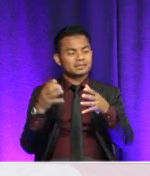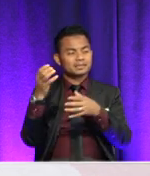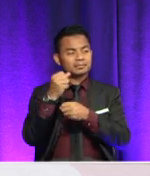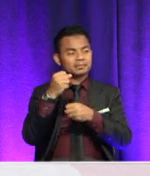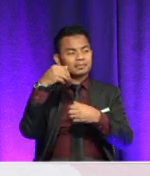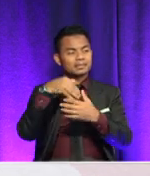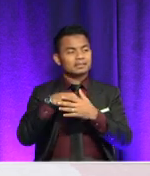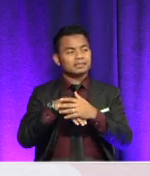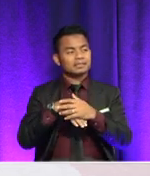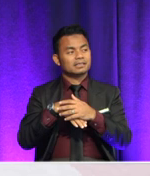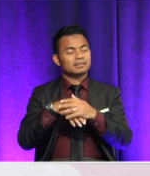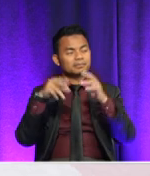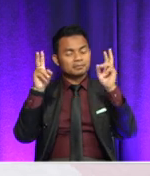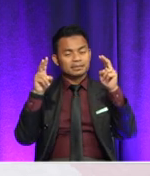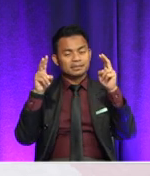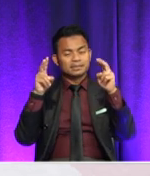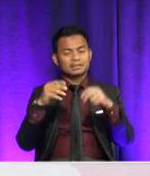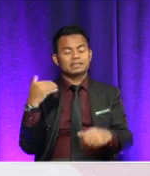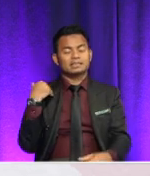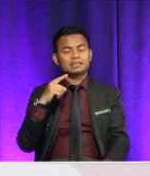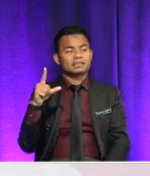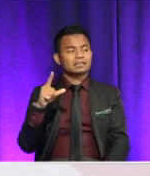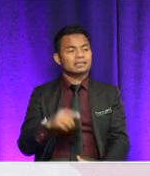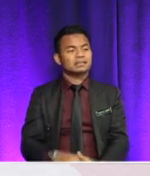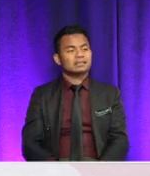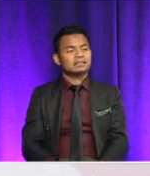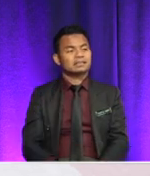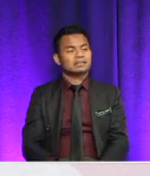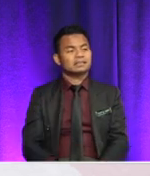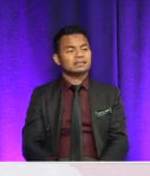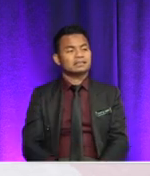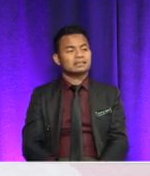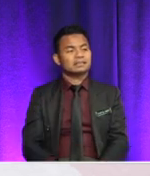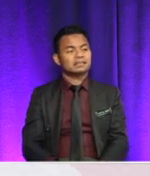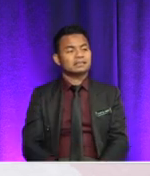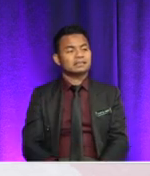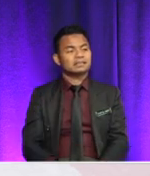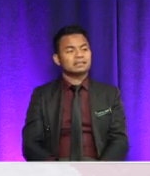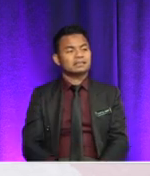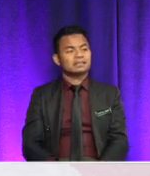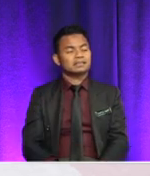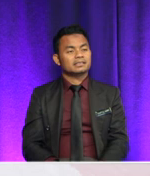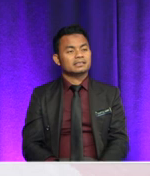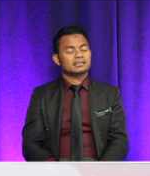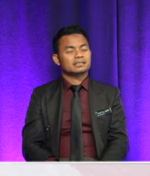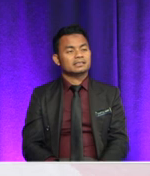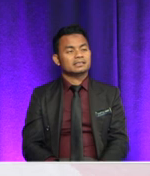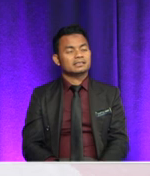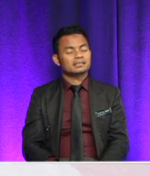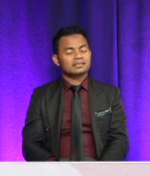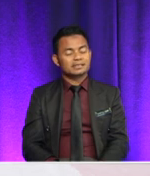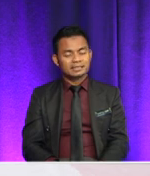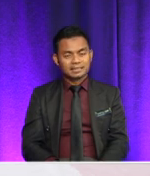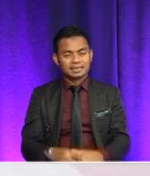ini ditanam bagi pengeluaran serat empulur dan biji bening ayam ini merupakan ayat-ayat mazmumah gabungan